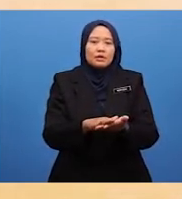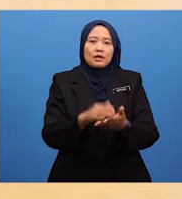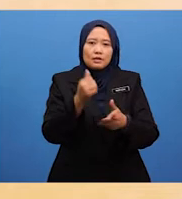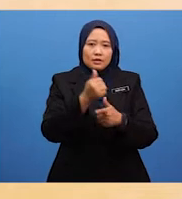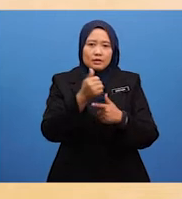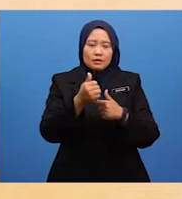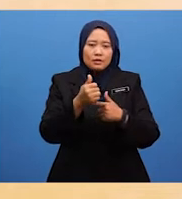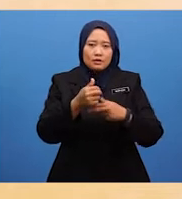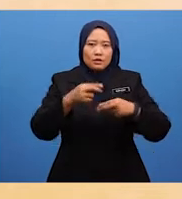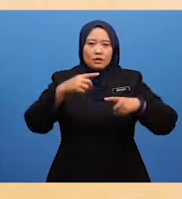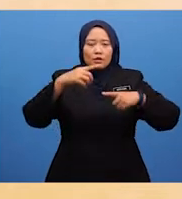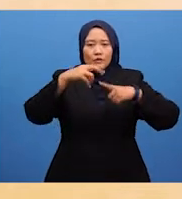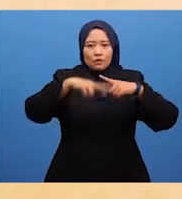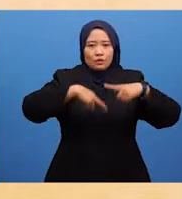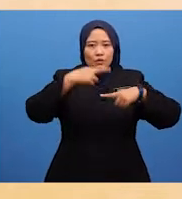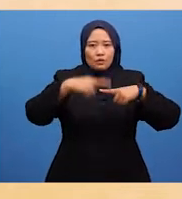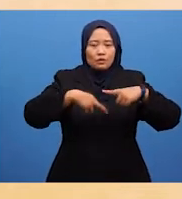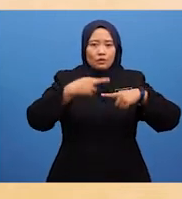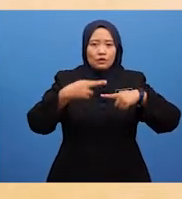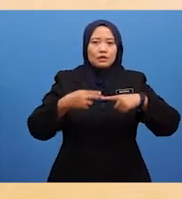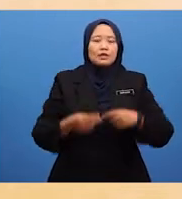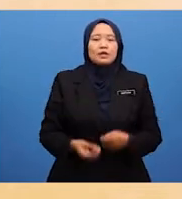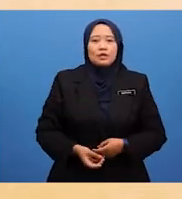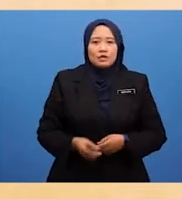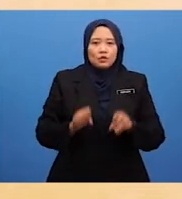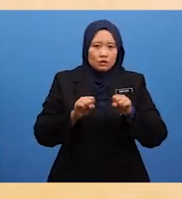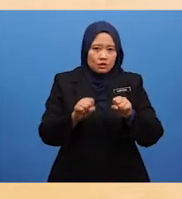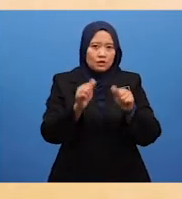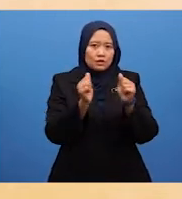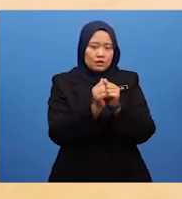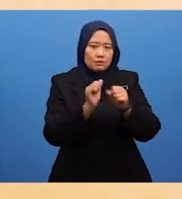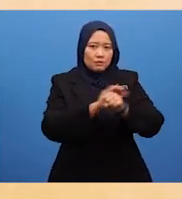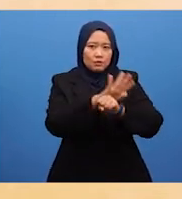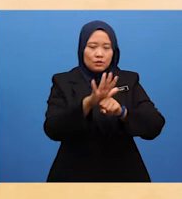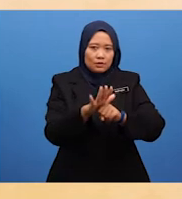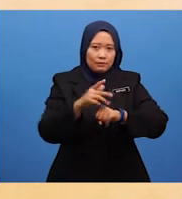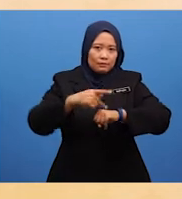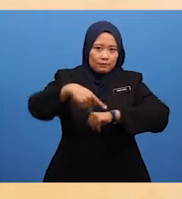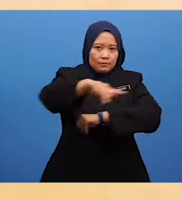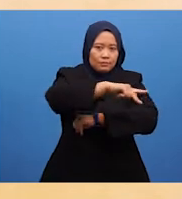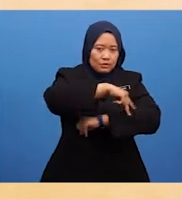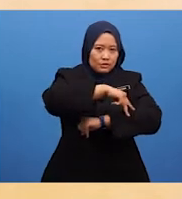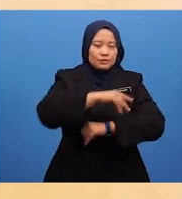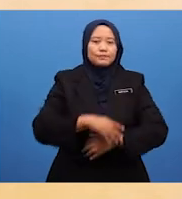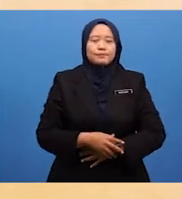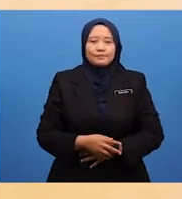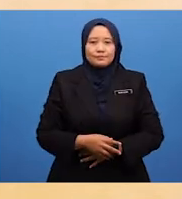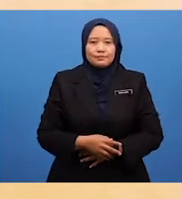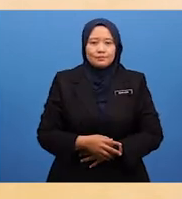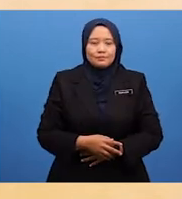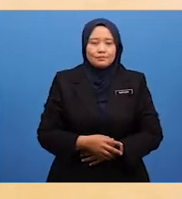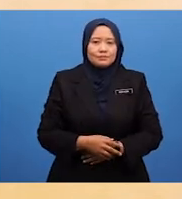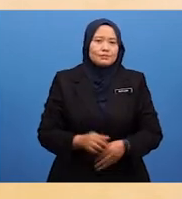roda troli dan permukaan rumput padang. Bagus, bagus. Yang berjaya, cikgu